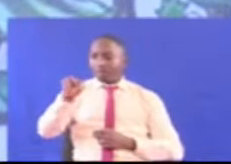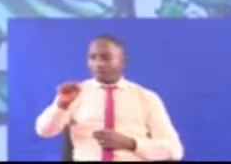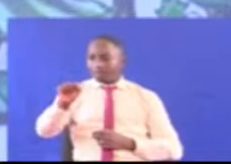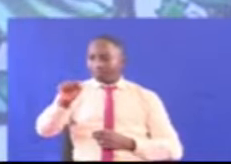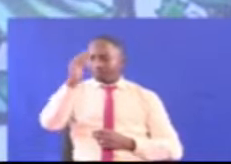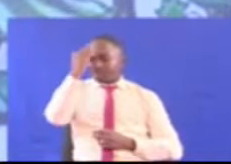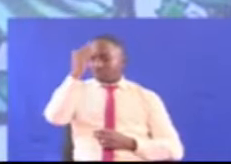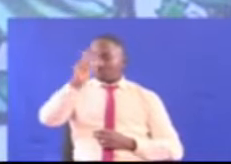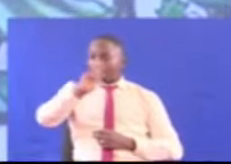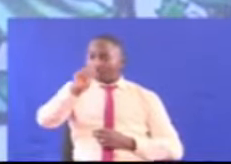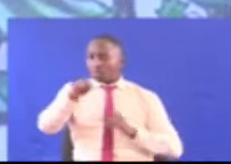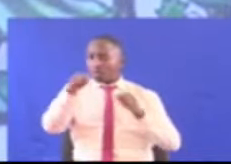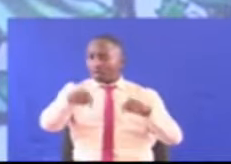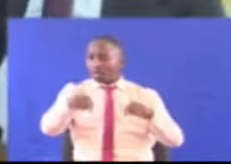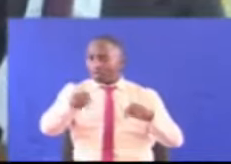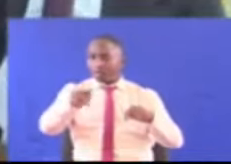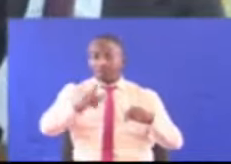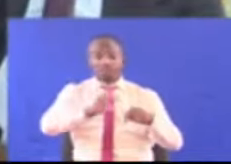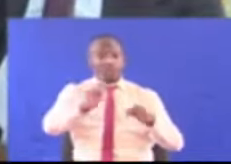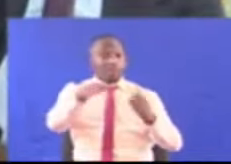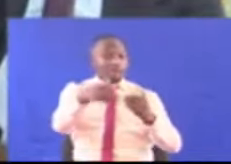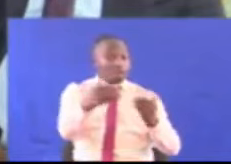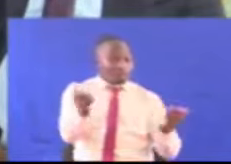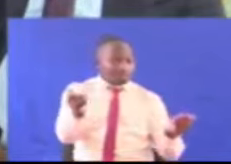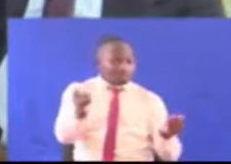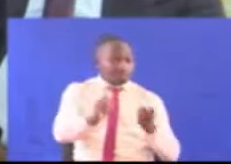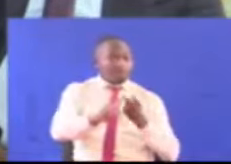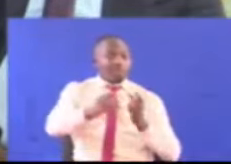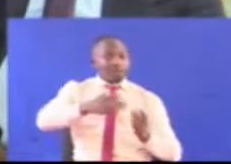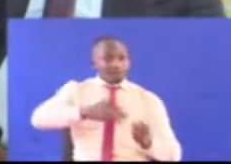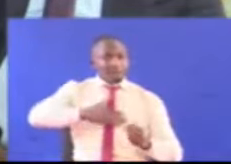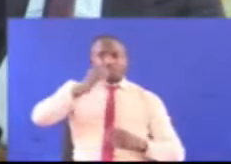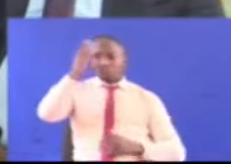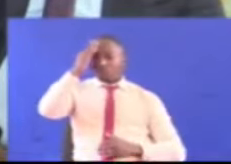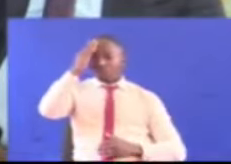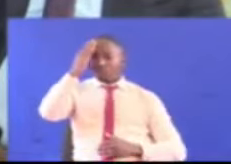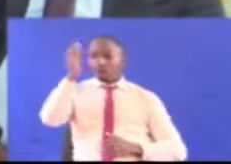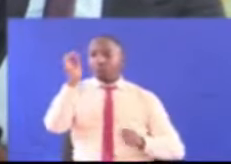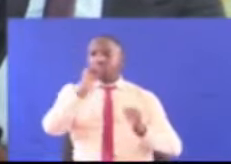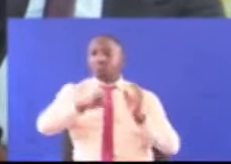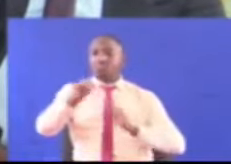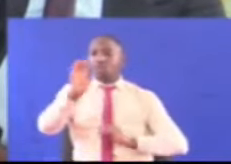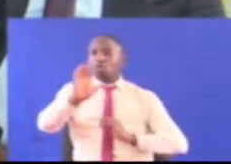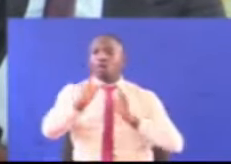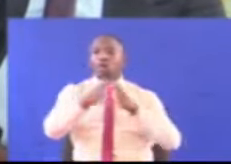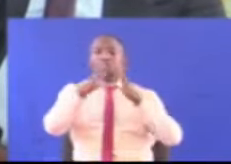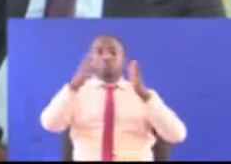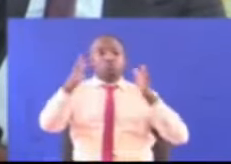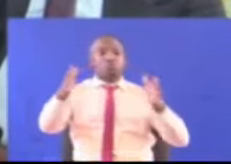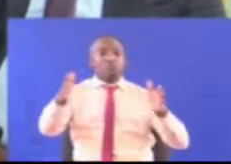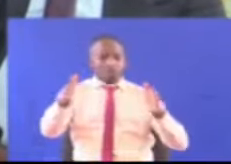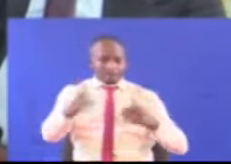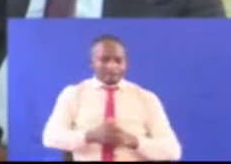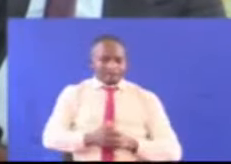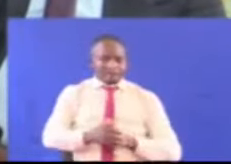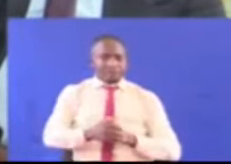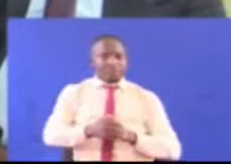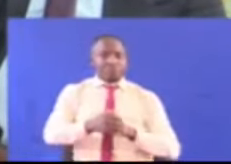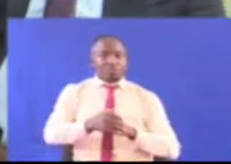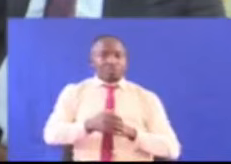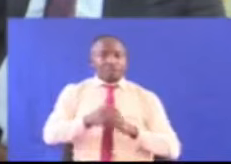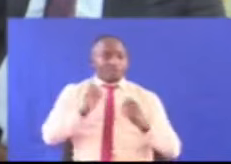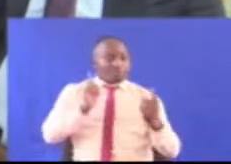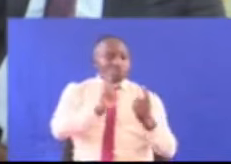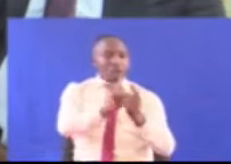Sijui kama yuko nasi hapa, lakini kama hayupo ningependa nitambue mchango wake mkubwa ambao umeutoa. Amekutana